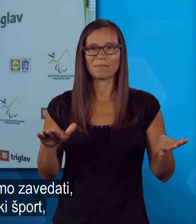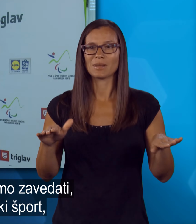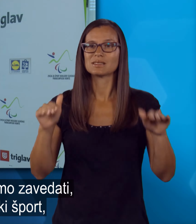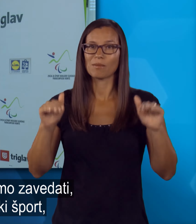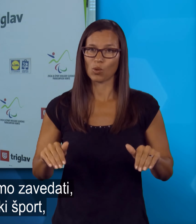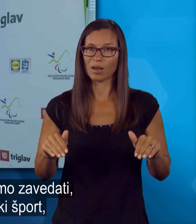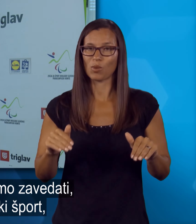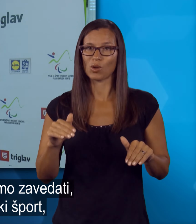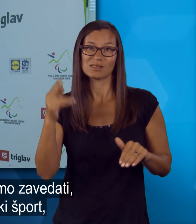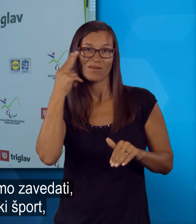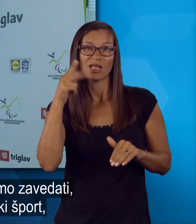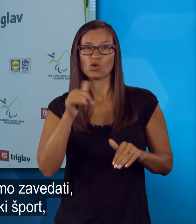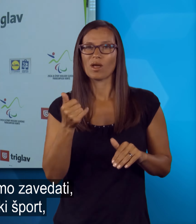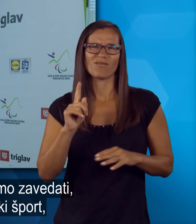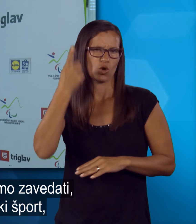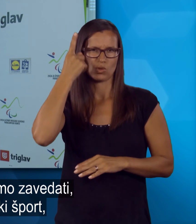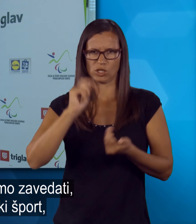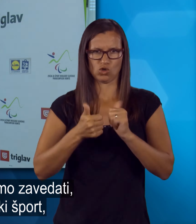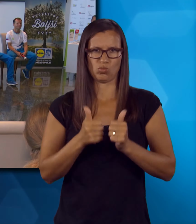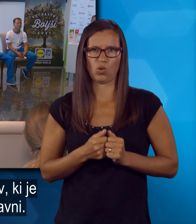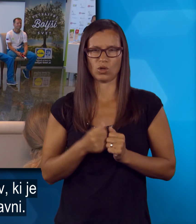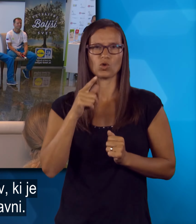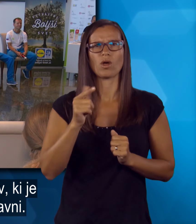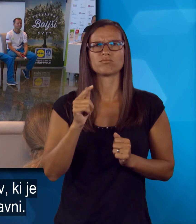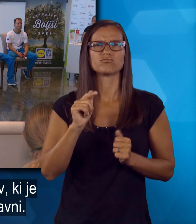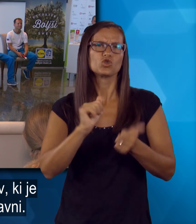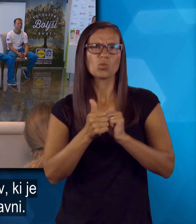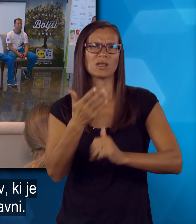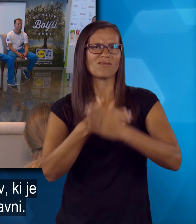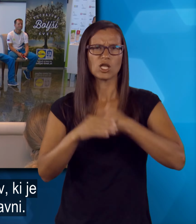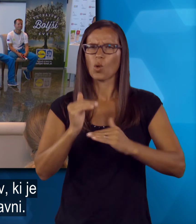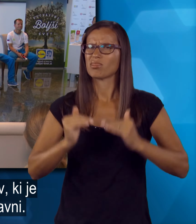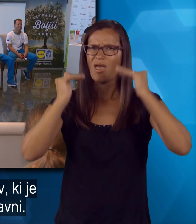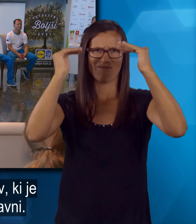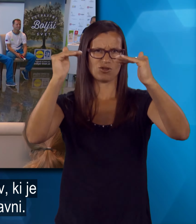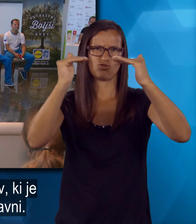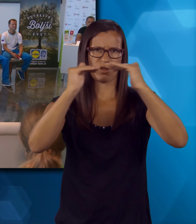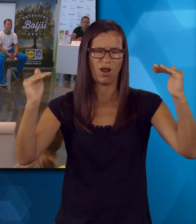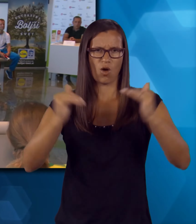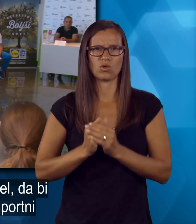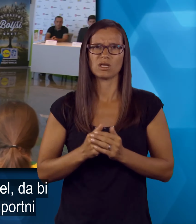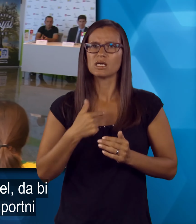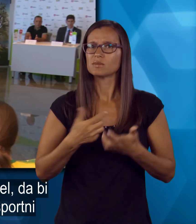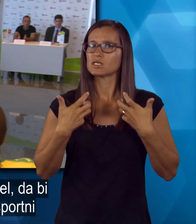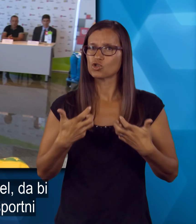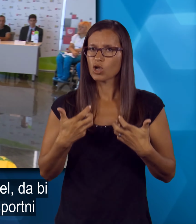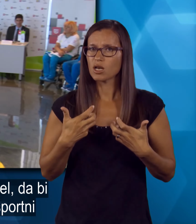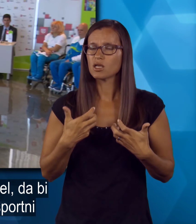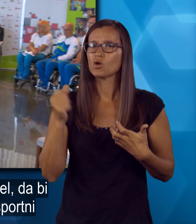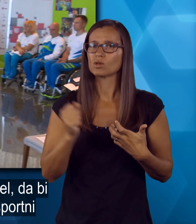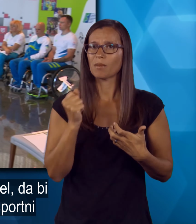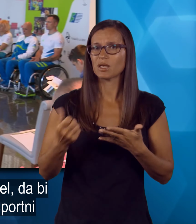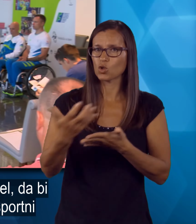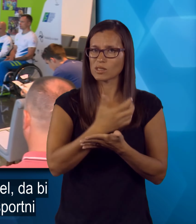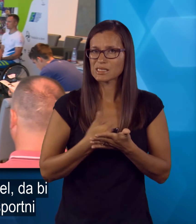Predvsem moramo zavedati, je to vrhunski šport, šport invalidov, ki so na najvišji ravni. Jaz bi predvsem si želel,